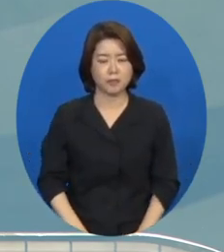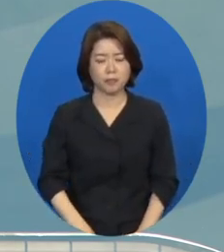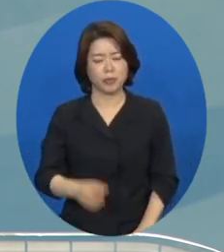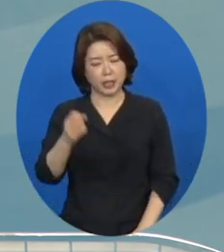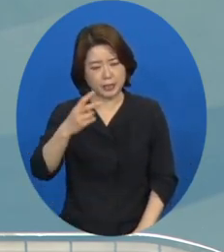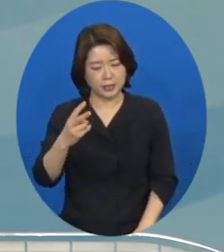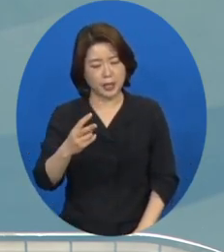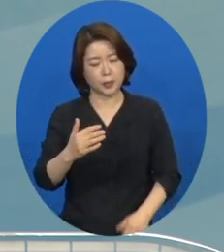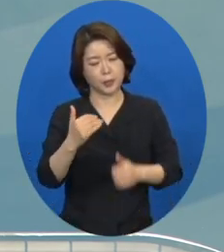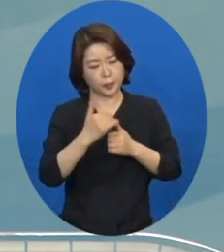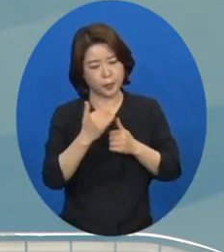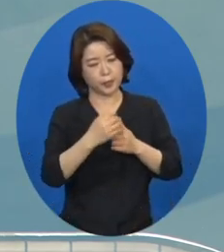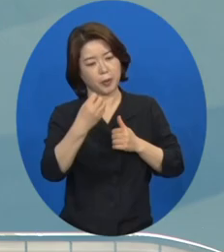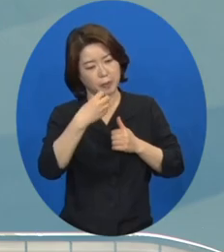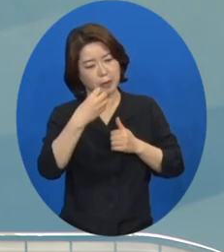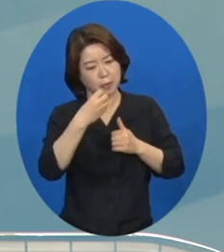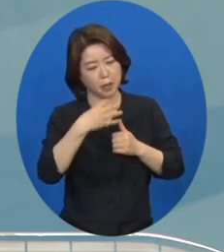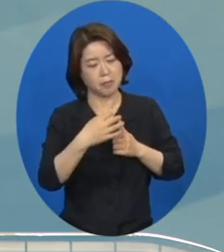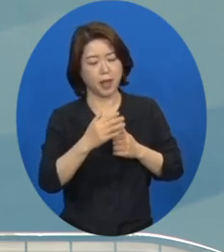자꾸 이야기를 들어요.